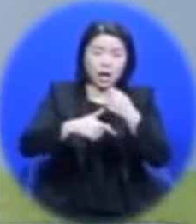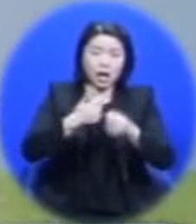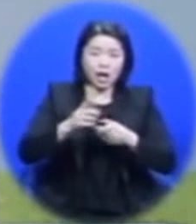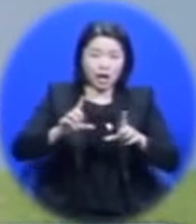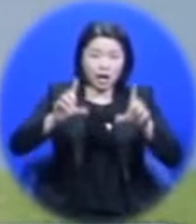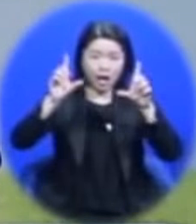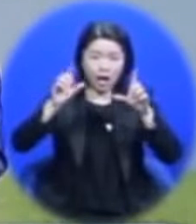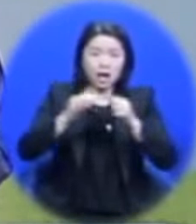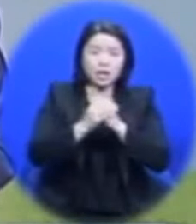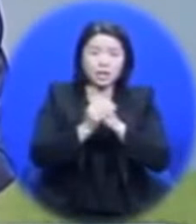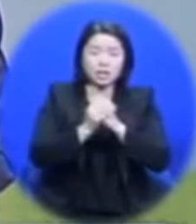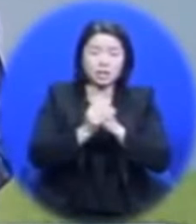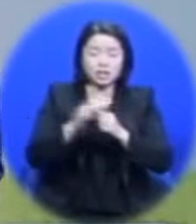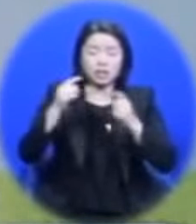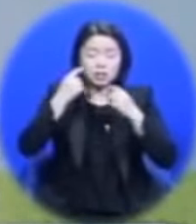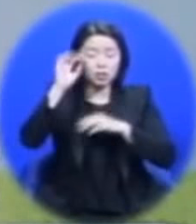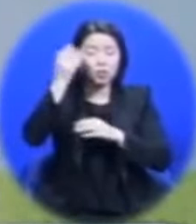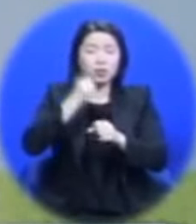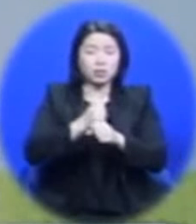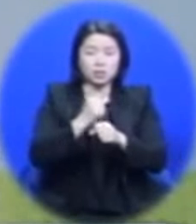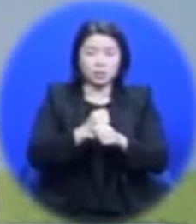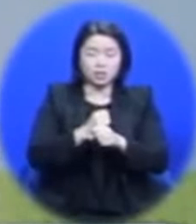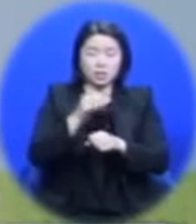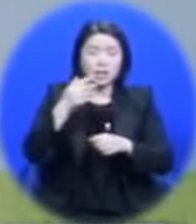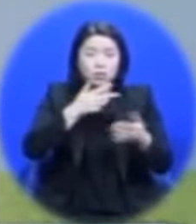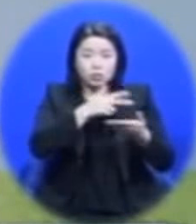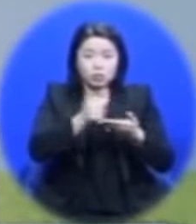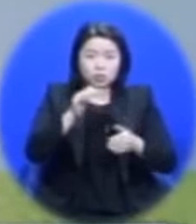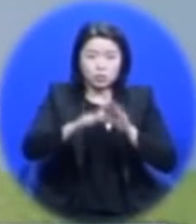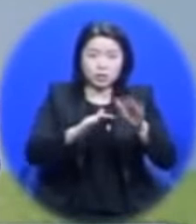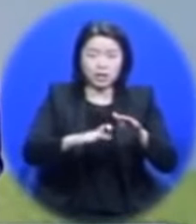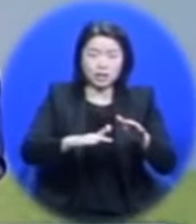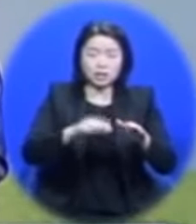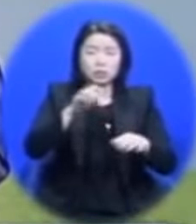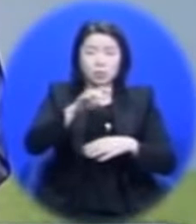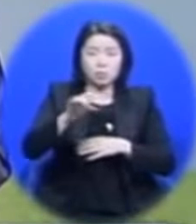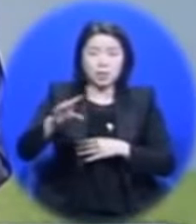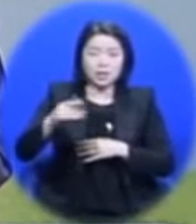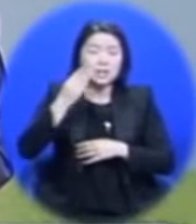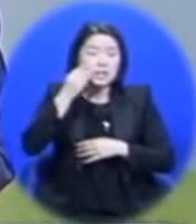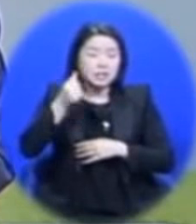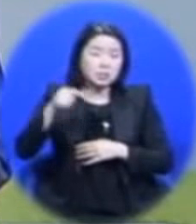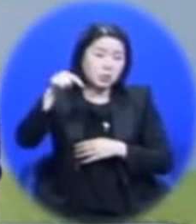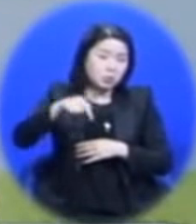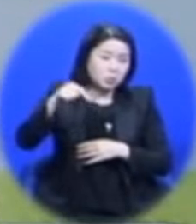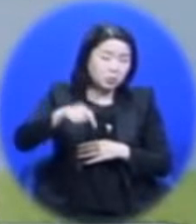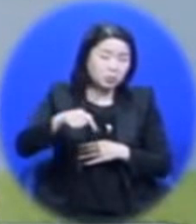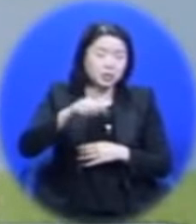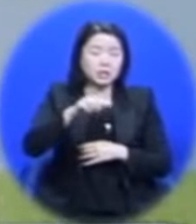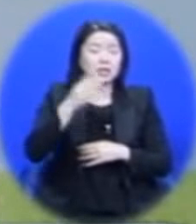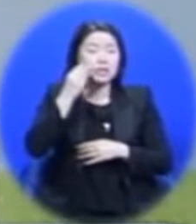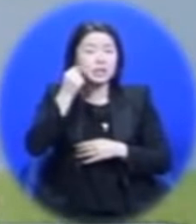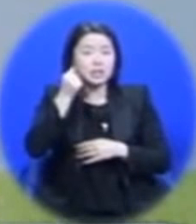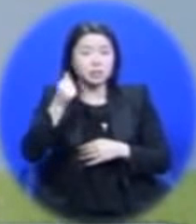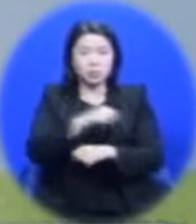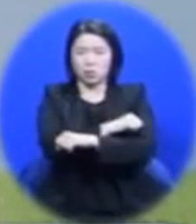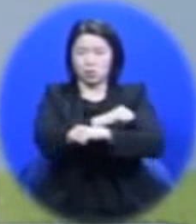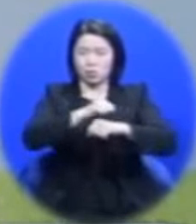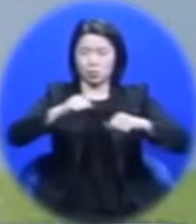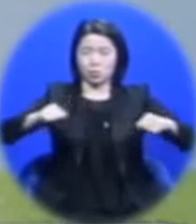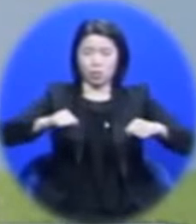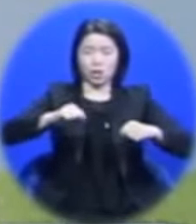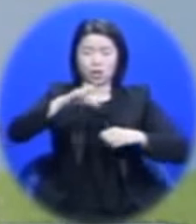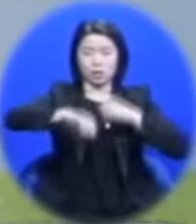꾸미시니 주님께서 지나시는 자취마다 기름이 뚝뚝 떨어집니다. 그 기름이 광야의 목장에도 여울져